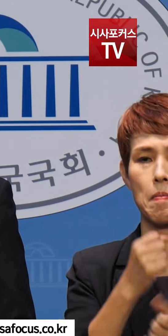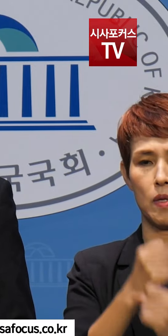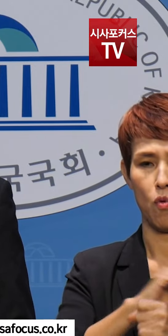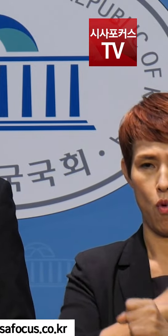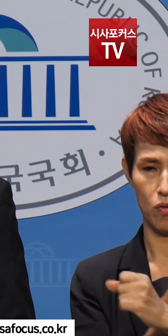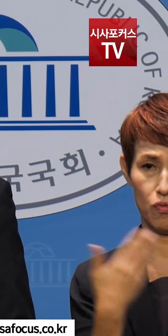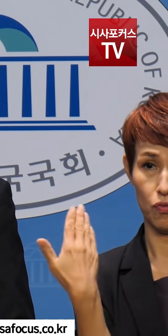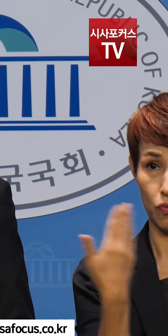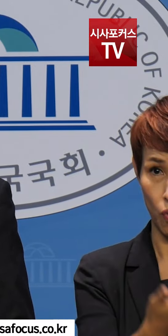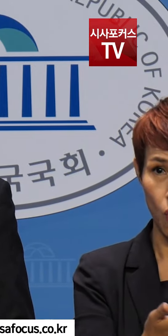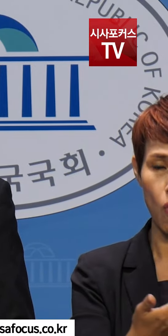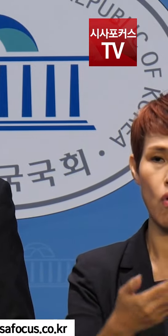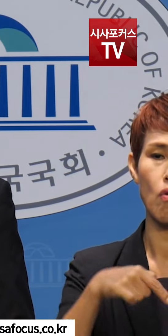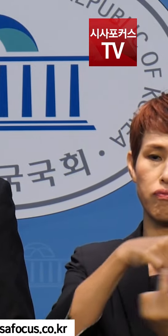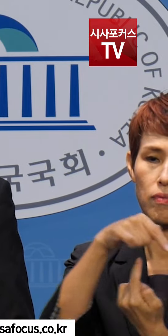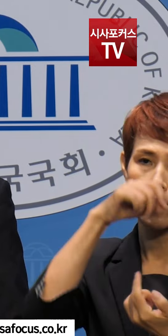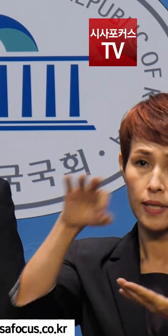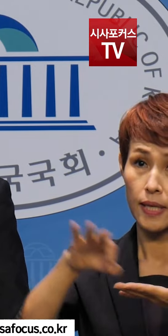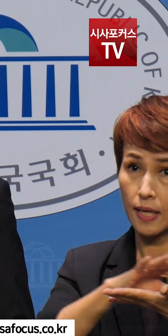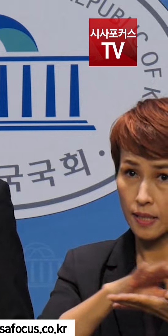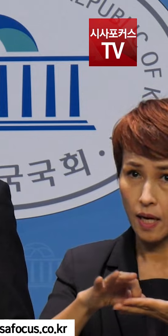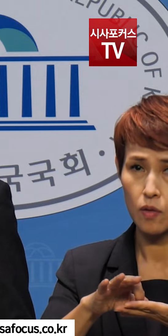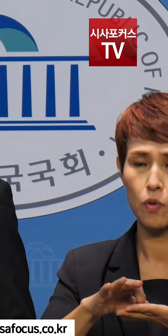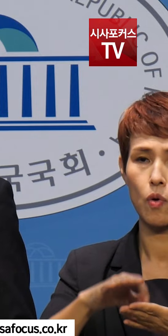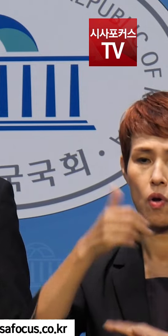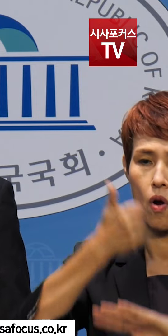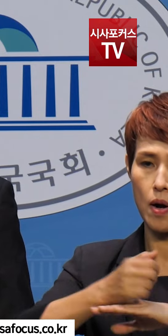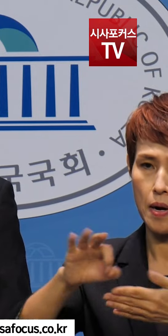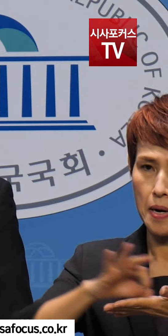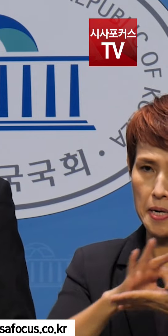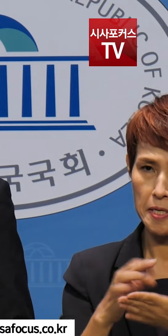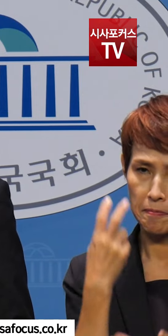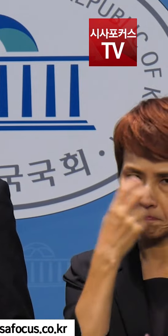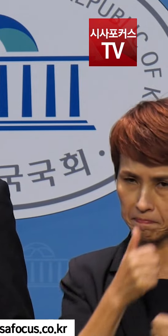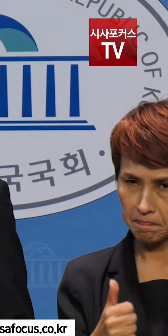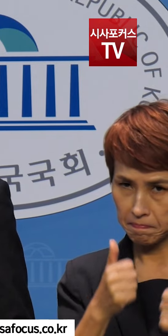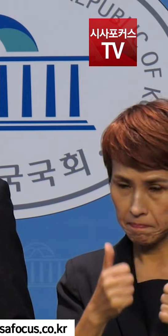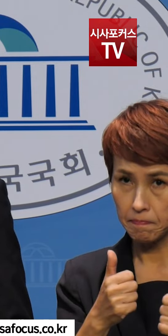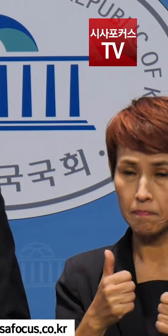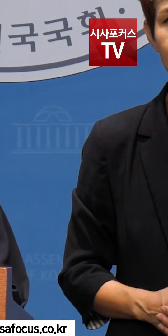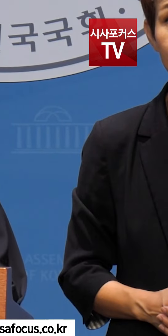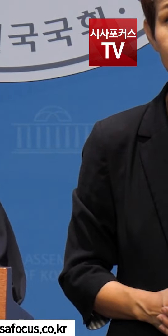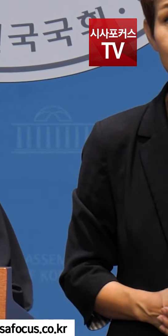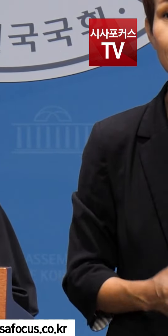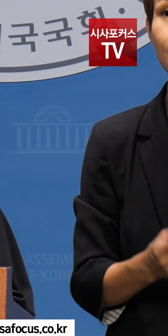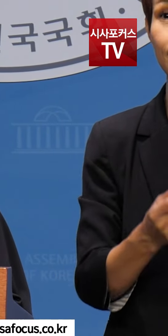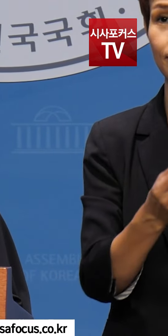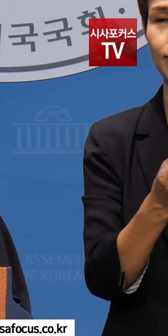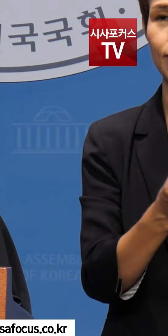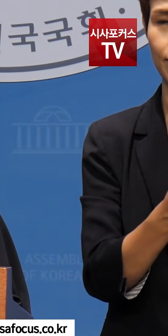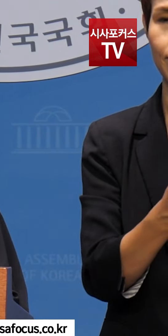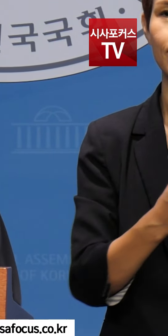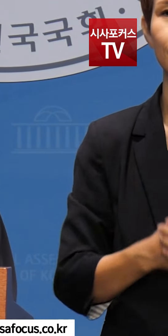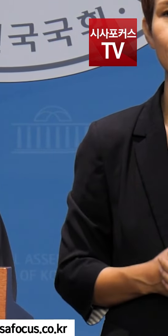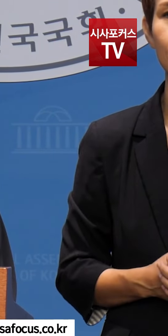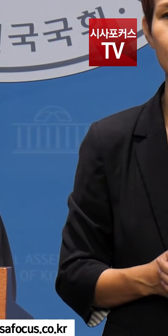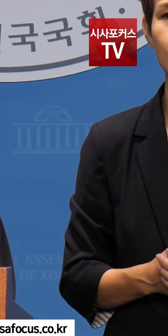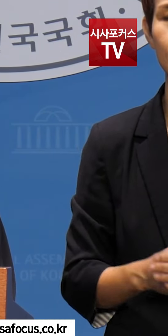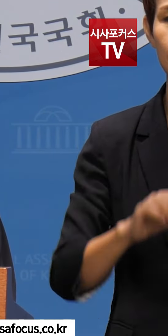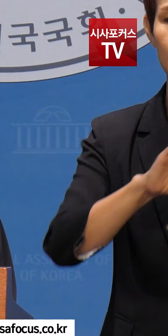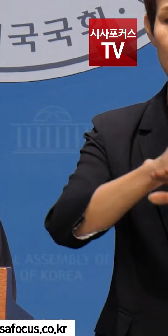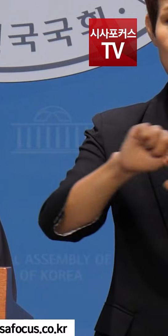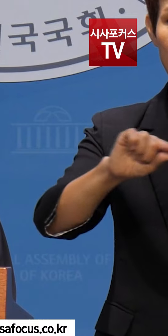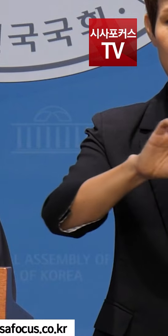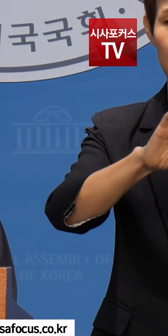기후대응기금 운용예산계약안과 결산예비심사 권한도 갖게 합시다. 11. 지방세